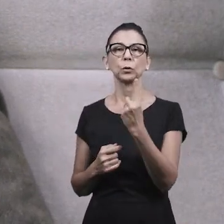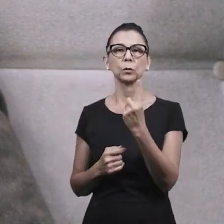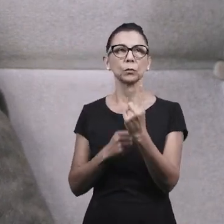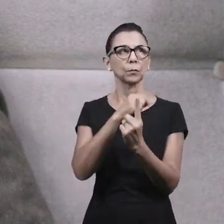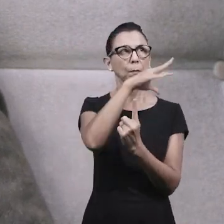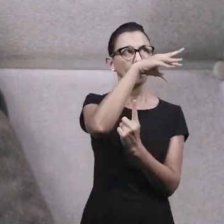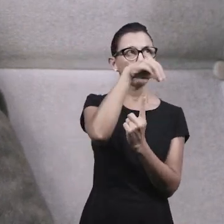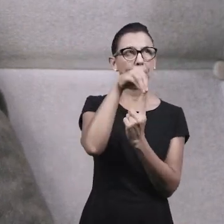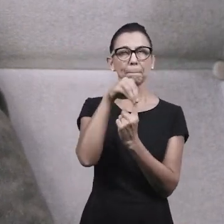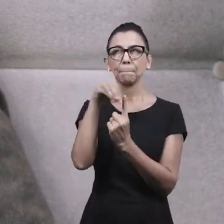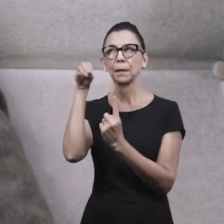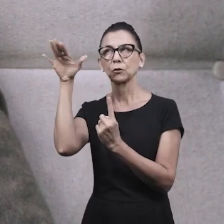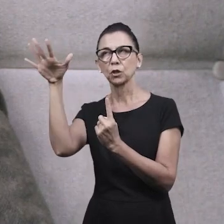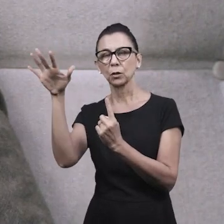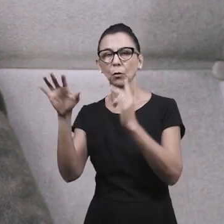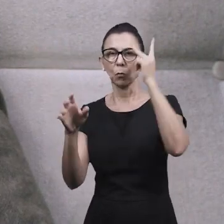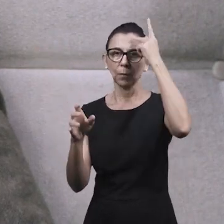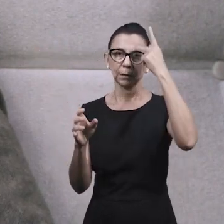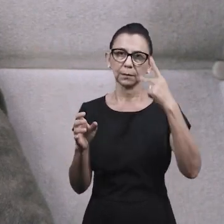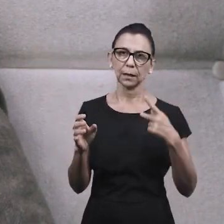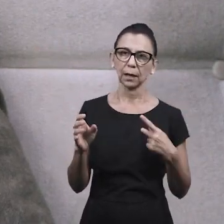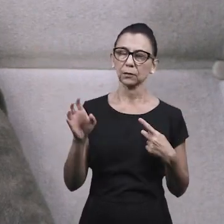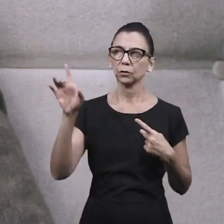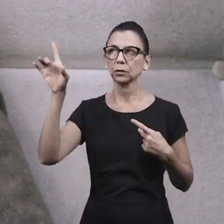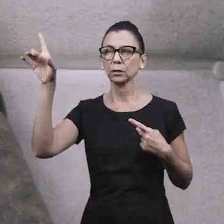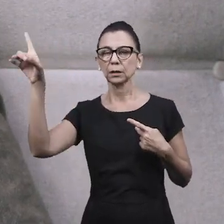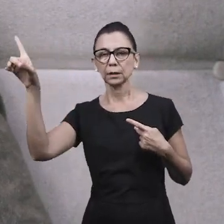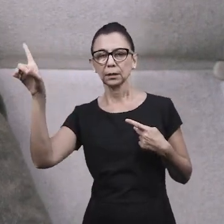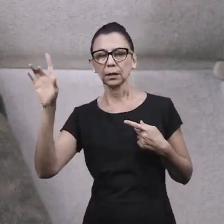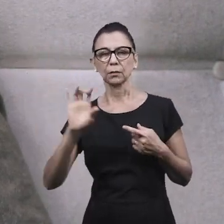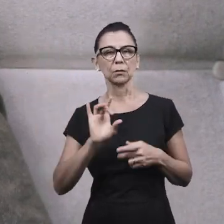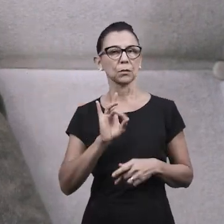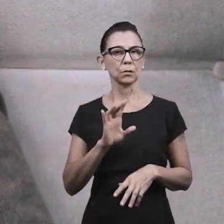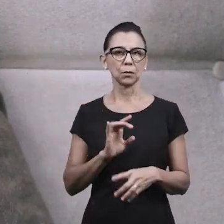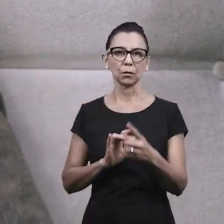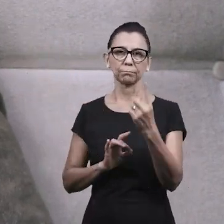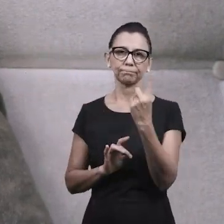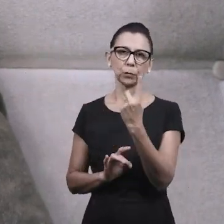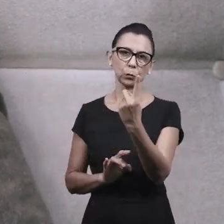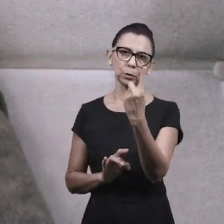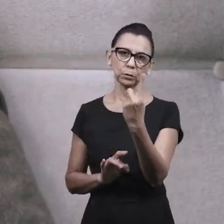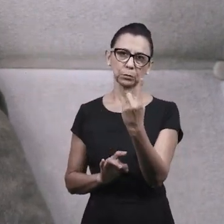directement à Dieu sans avoir besoin d'un autre intermédiaire,